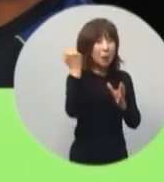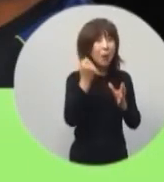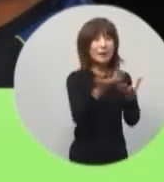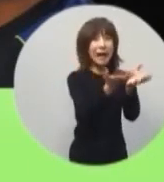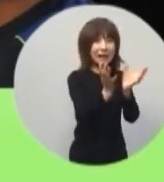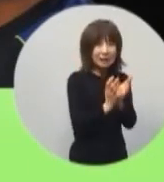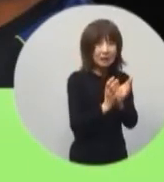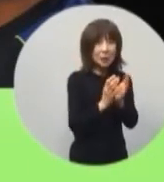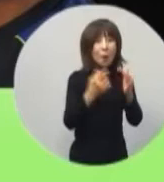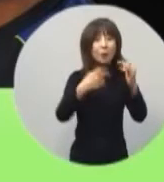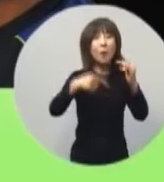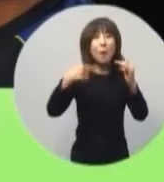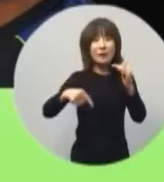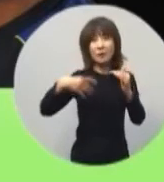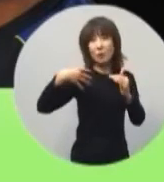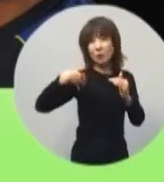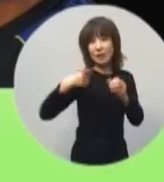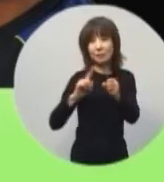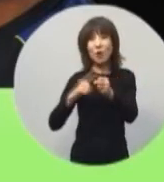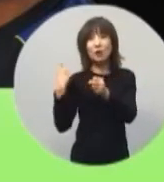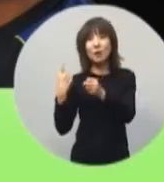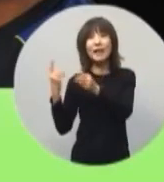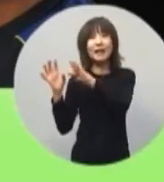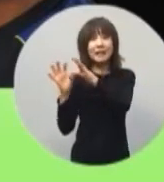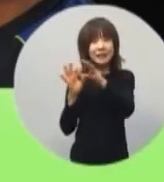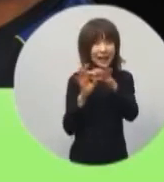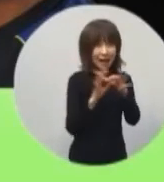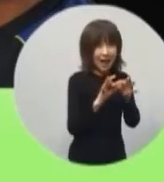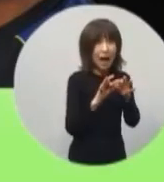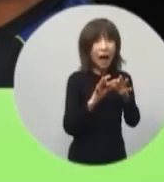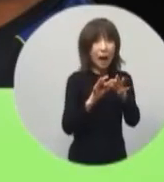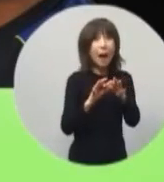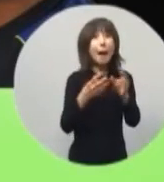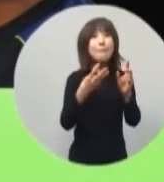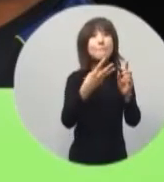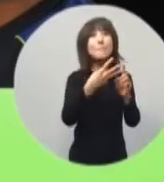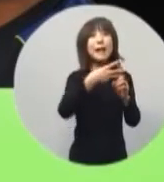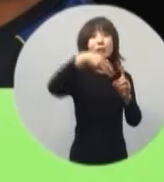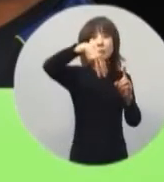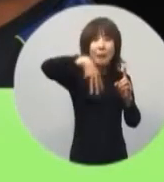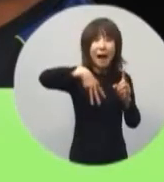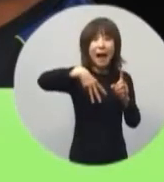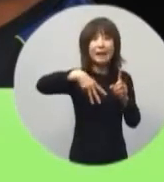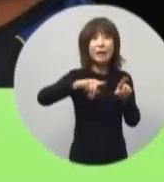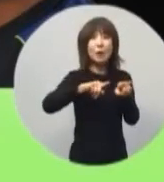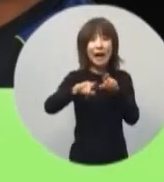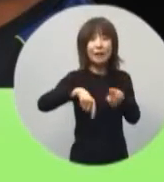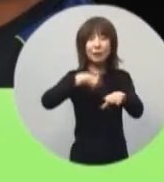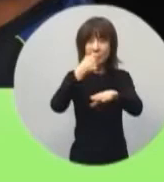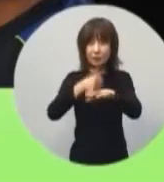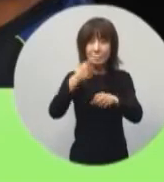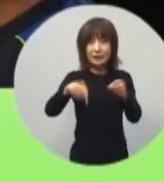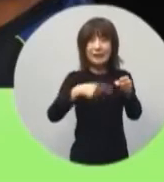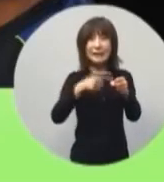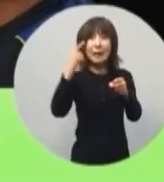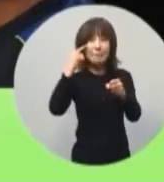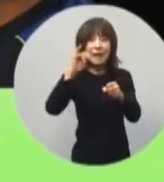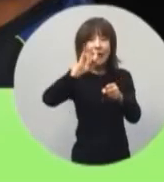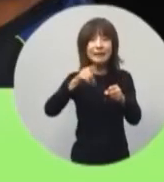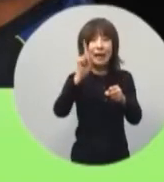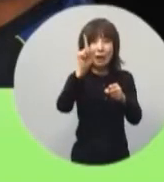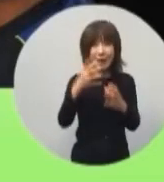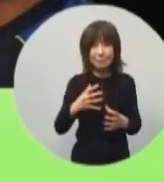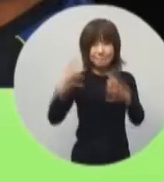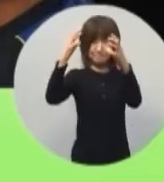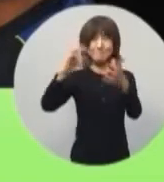のコーチなどを務め、昨シーズンからベルマーレの監督に就任。1年目で J1 昇格を果たし